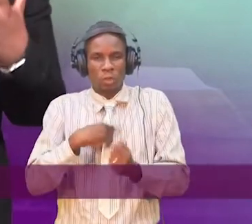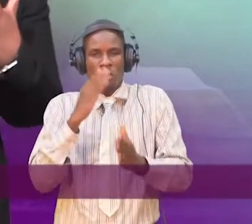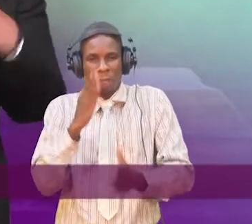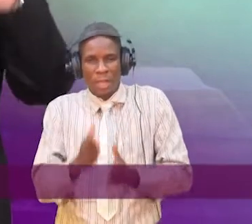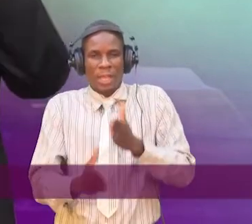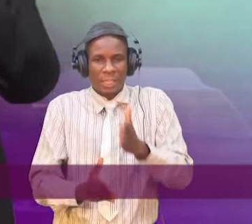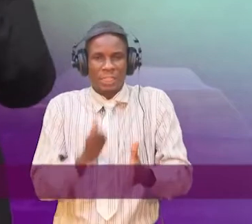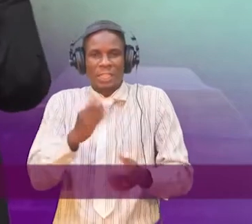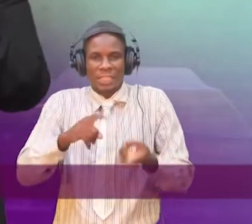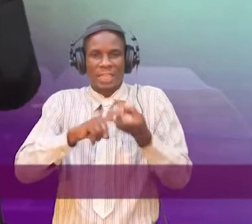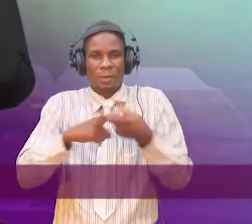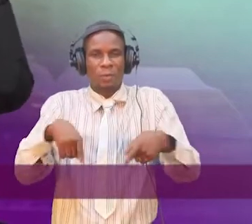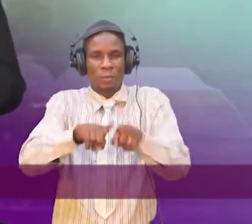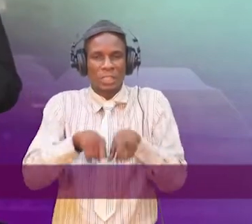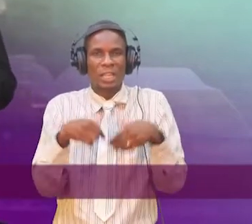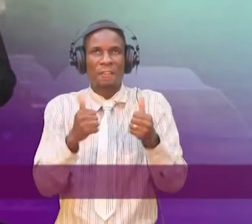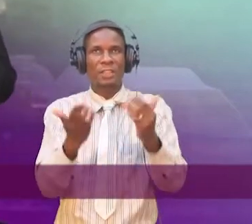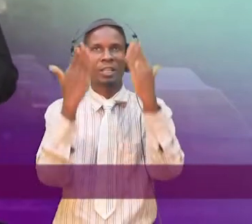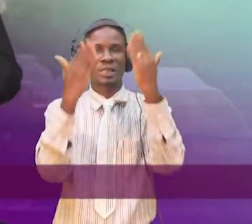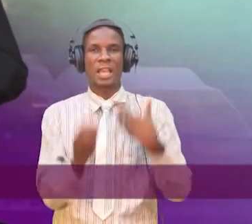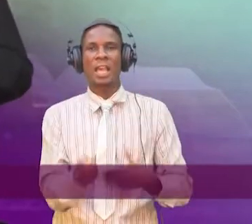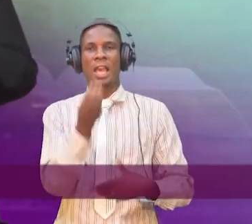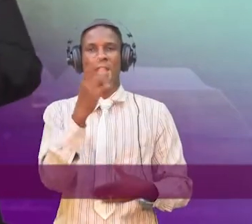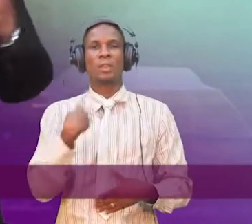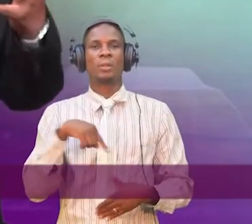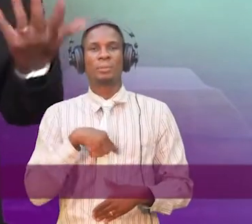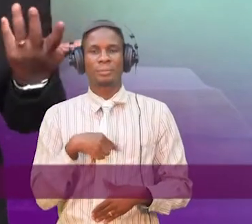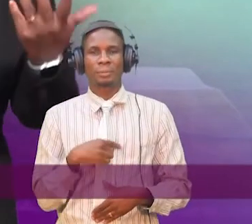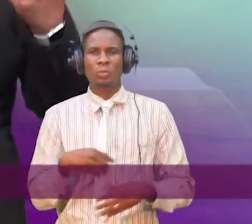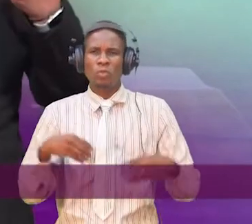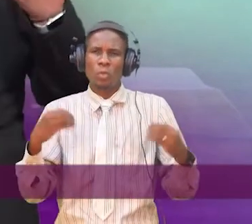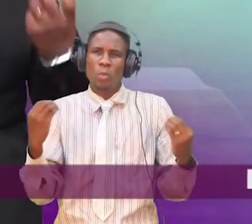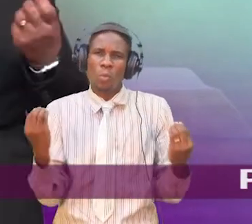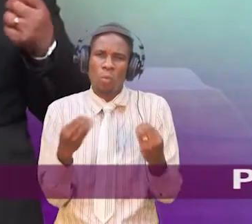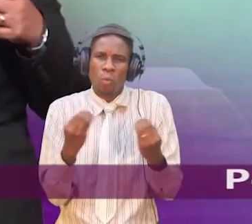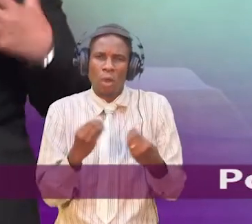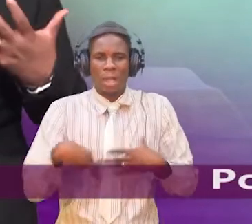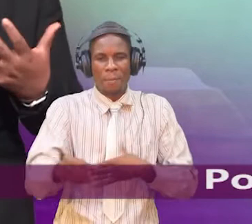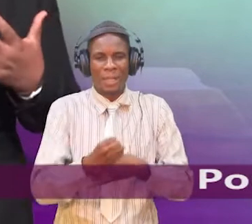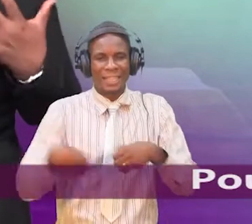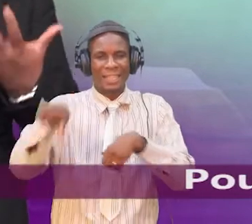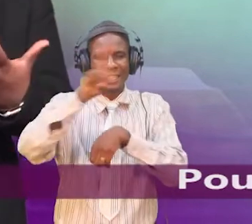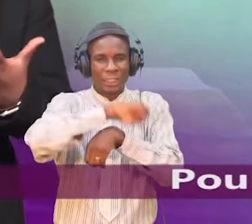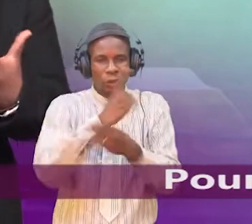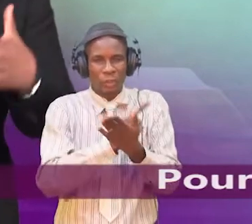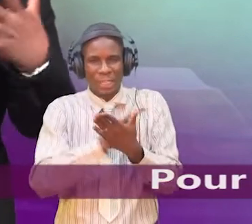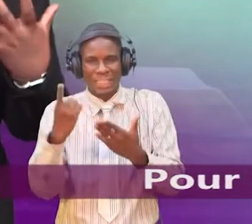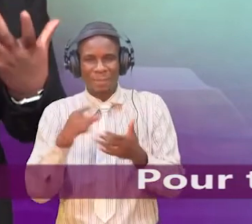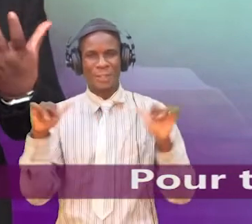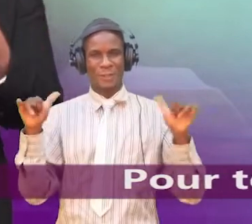atako lolenge nini ya misala toza na yango kasi posa ya kozala na moninga ezali malamu mpenza kosalela